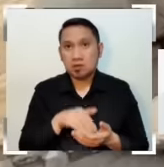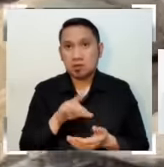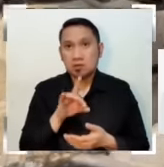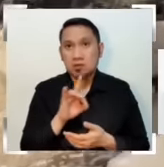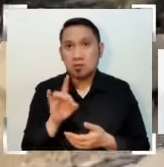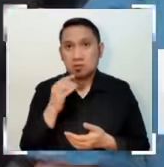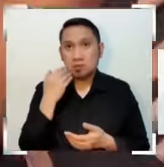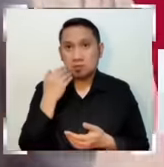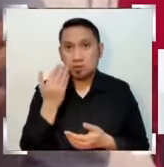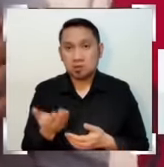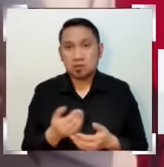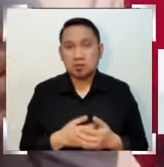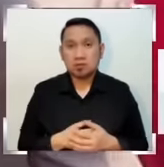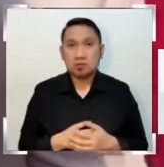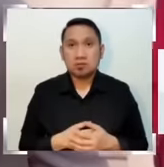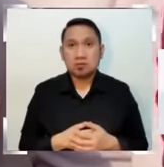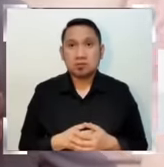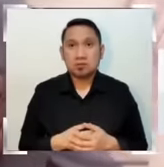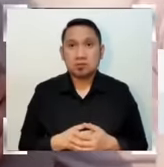Israeli airstrikes.